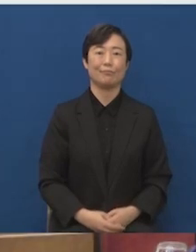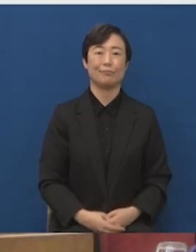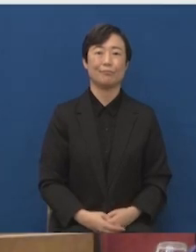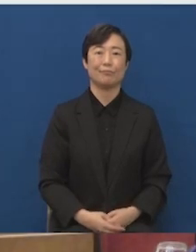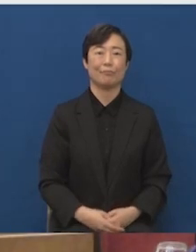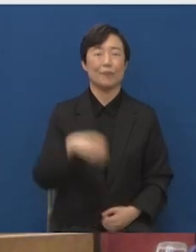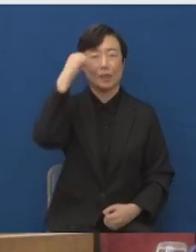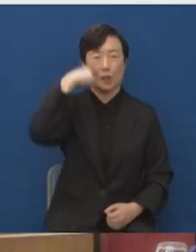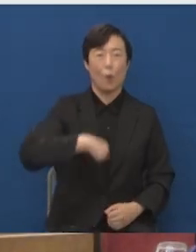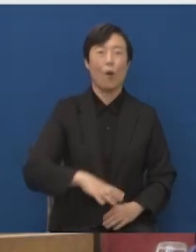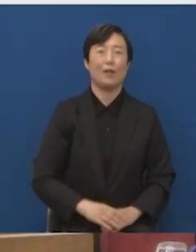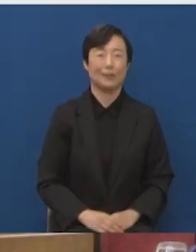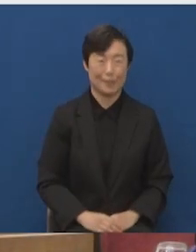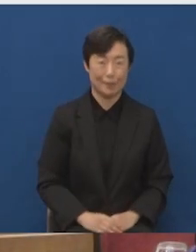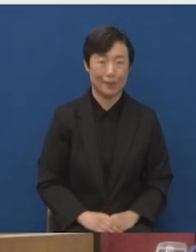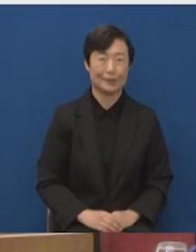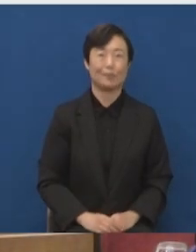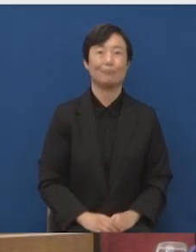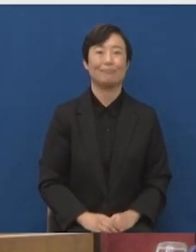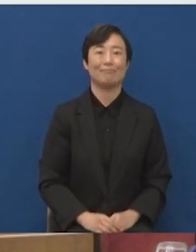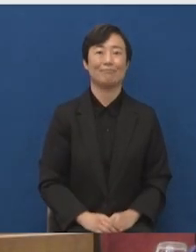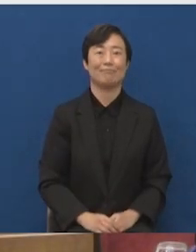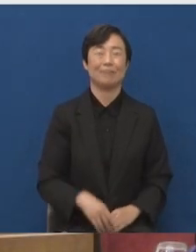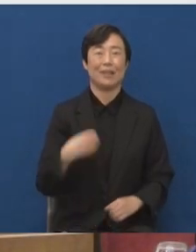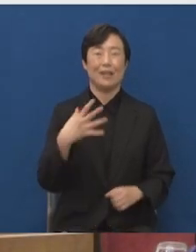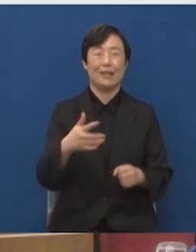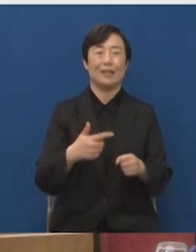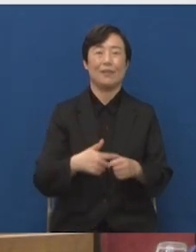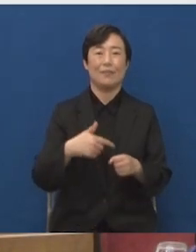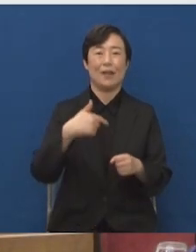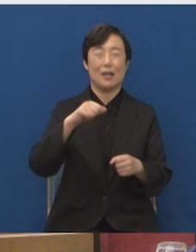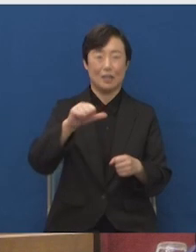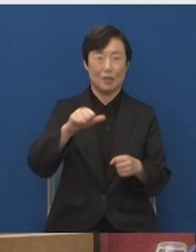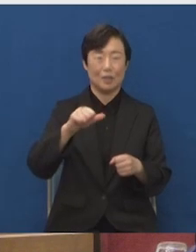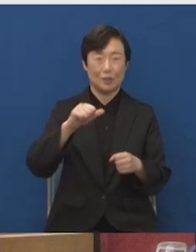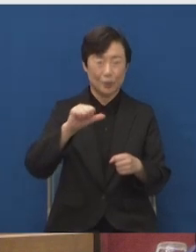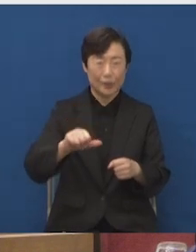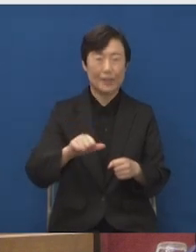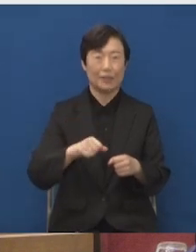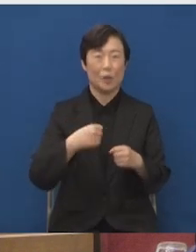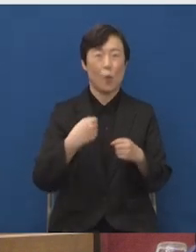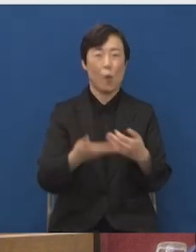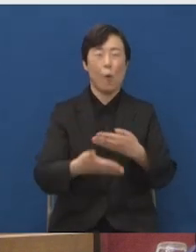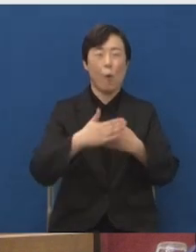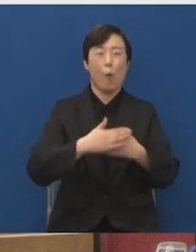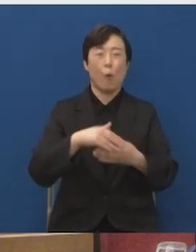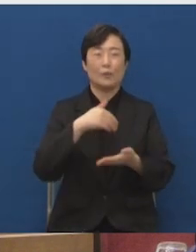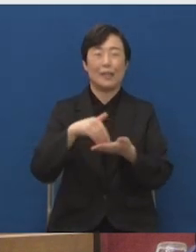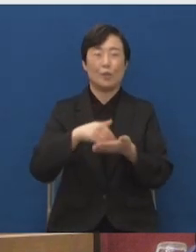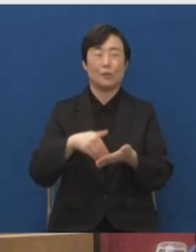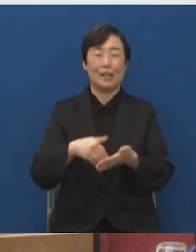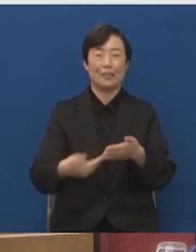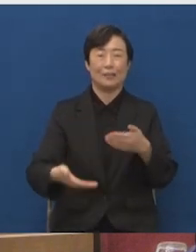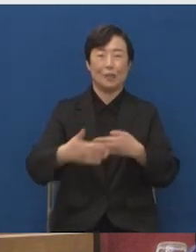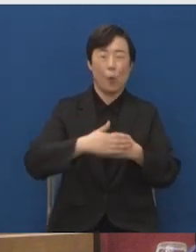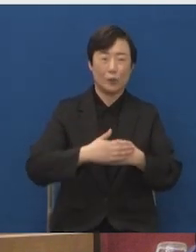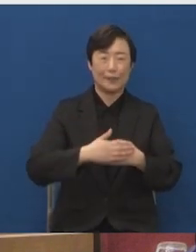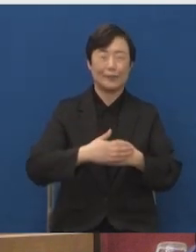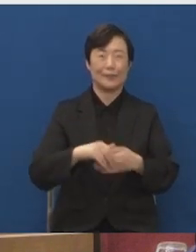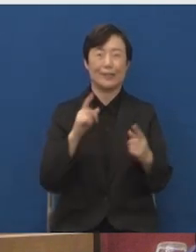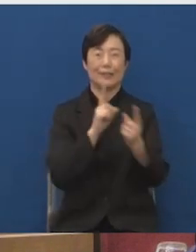おはようございます。 おはようございます。 令和6年度京都市補正予算議案の提案にあたり予算案の対応を申し上げ